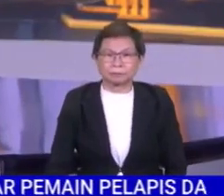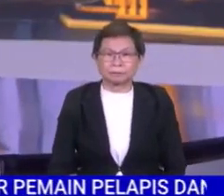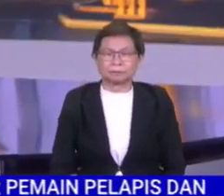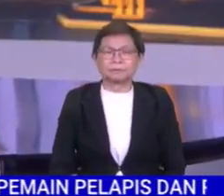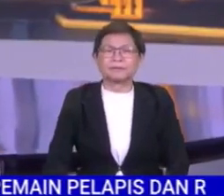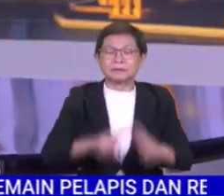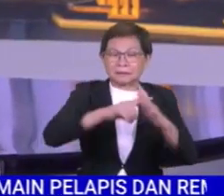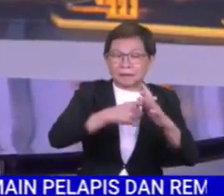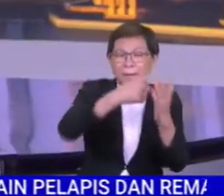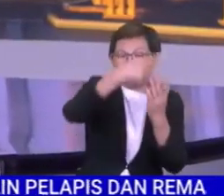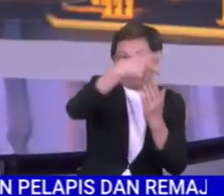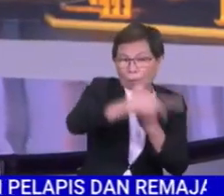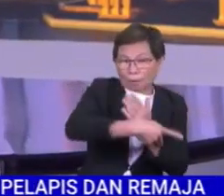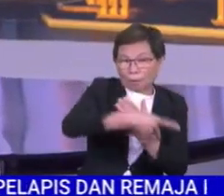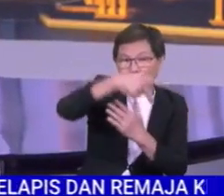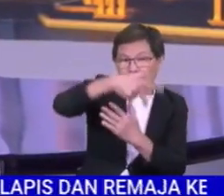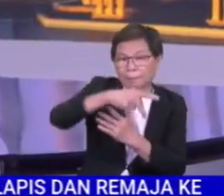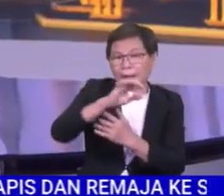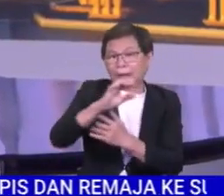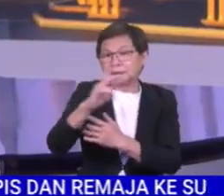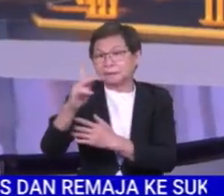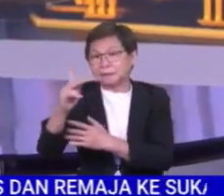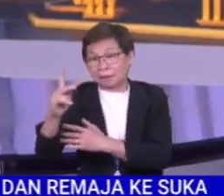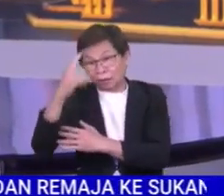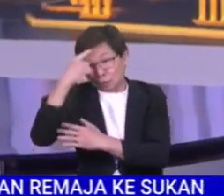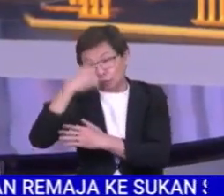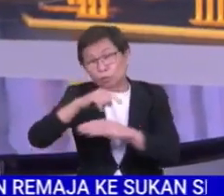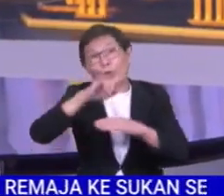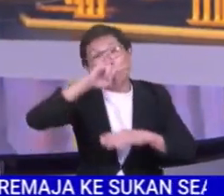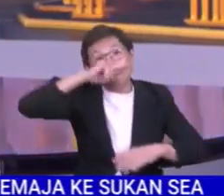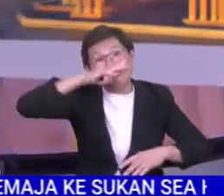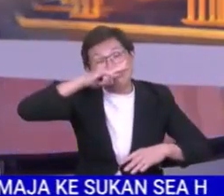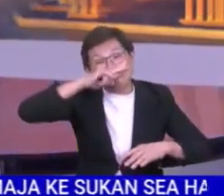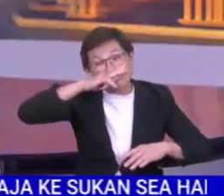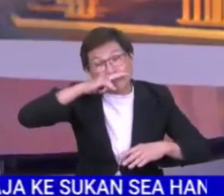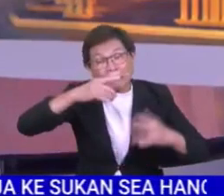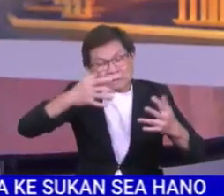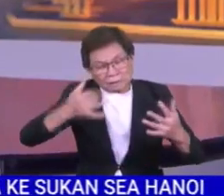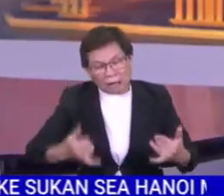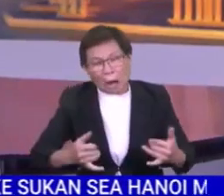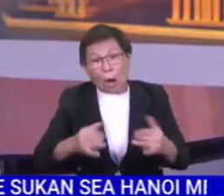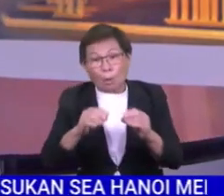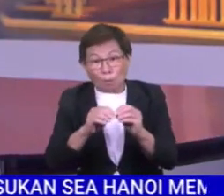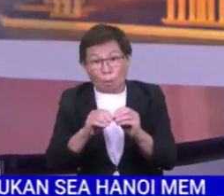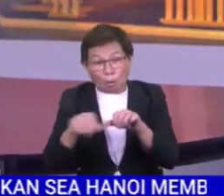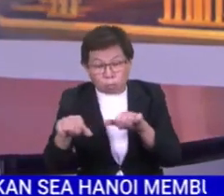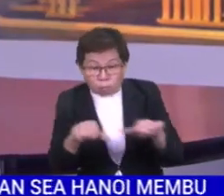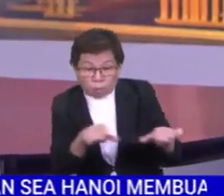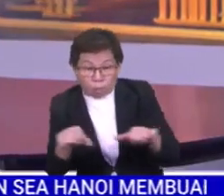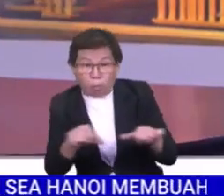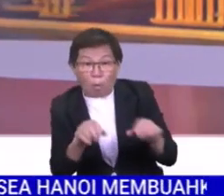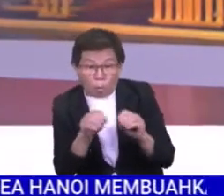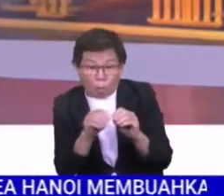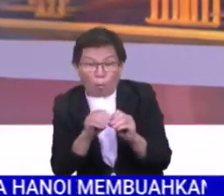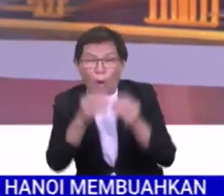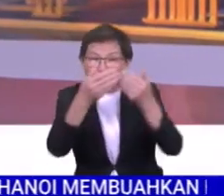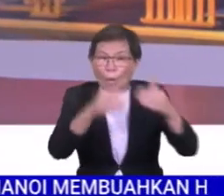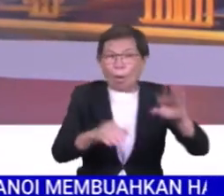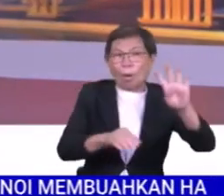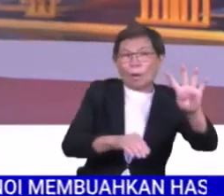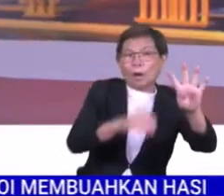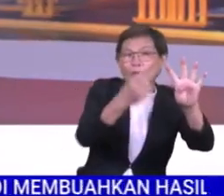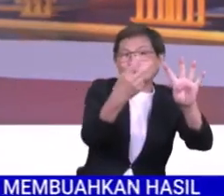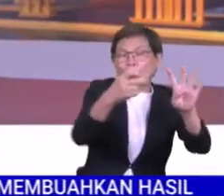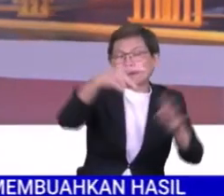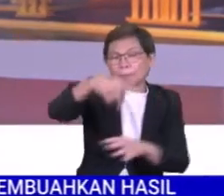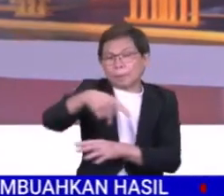Baik, pelaksanaan program imunisasi COVID-19 kebangsaan untuk kanak-kanak PIC Kids kini semakin rancak dengan pembukaan 412